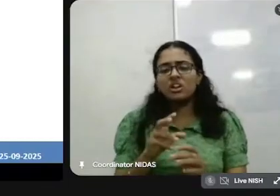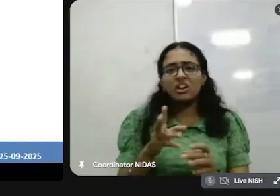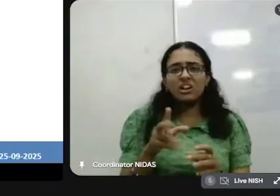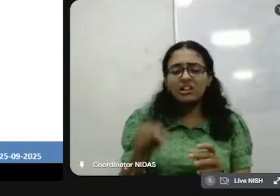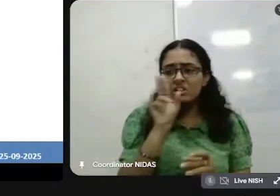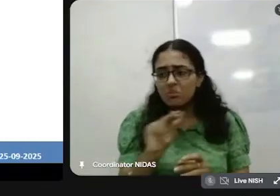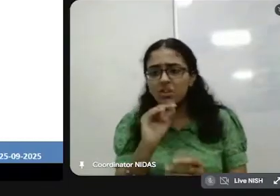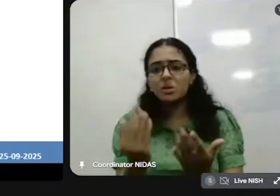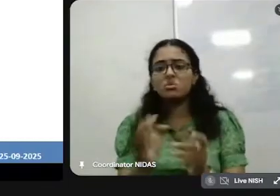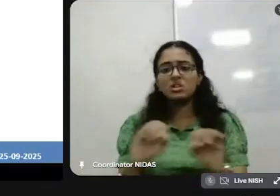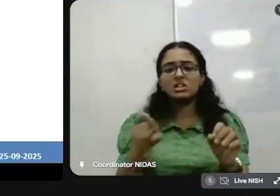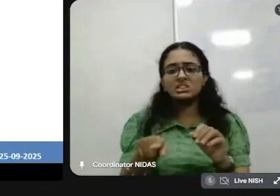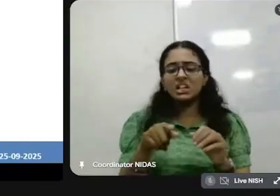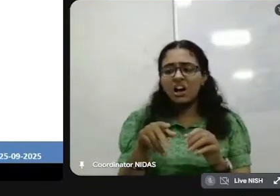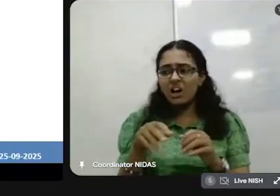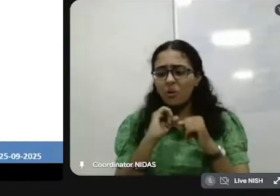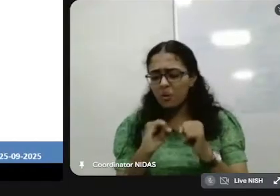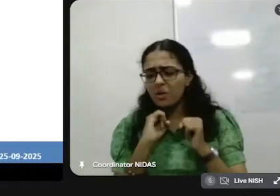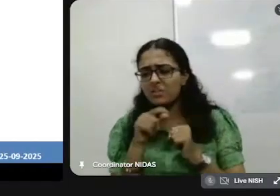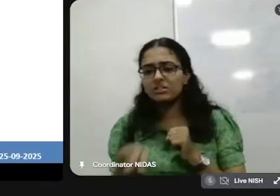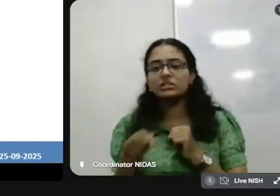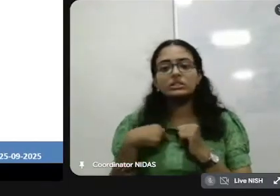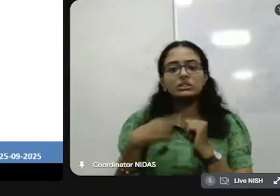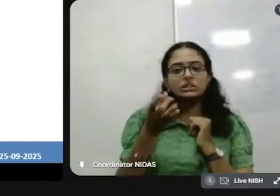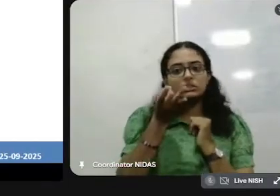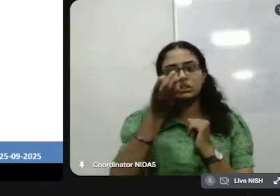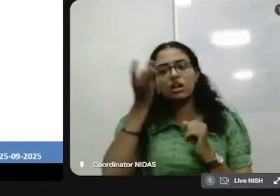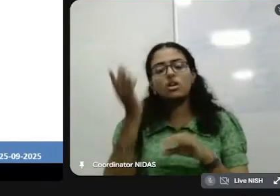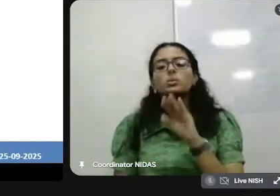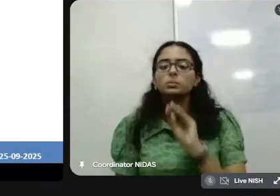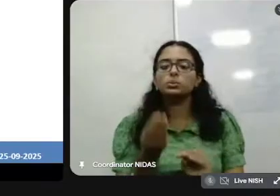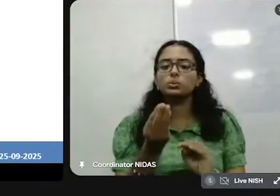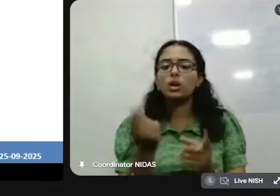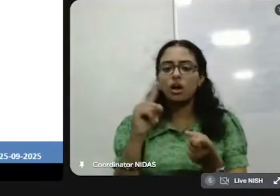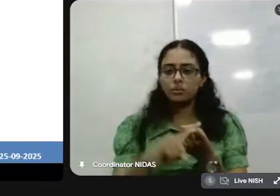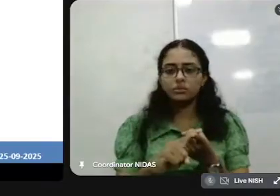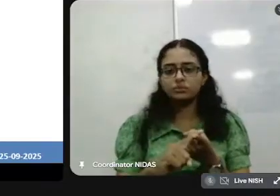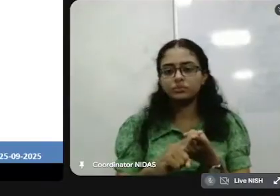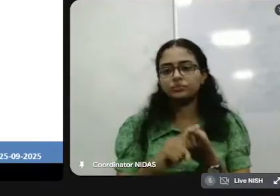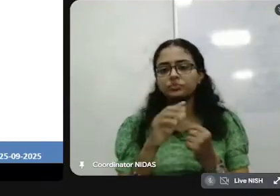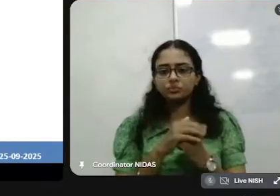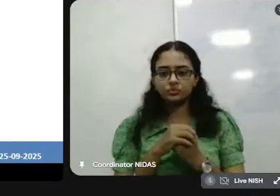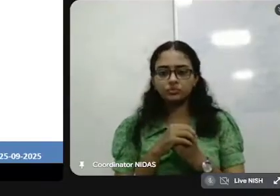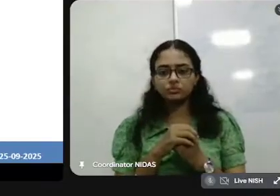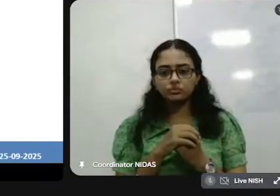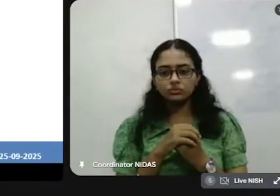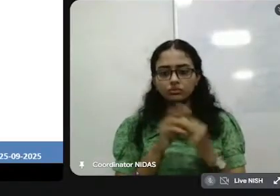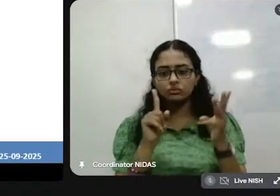സംസാരിക്കാൻ പറ്റുന്നില്ല. അപ്പൊ അങ്ങനത്തെ ഒക്കെ ബുദ്ധിമുട്ട് വന്നു കഴിയുമ്പോൾ പിന്നെ ദേഷ്യം എന്നുള്ളൊരവസ്ഥയിലാണ് അടുത്തതായിട്ട് ആൾക്കാർ കടന്നു